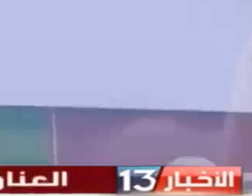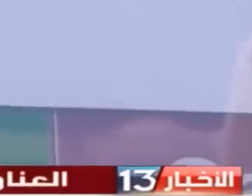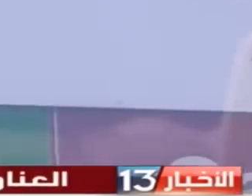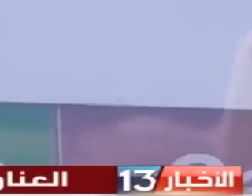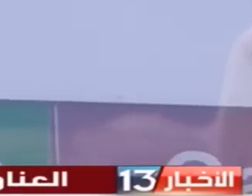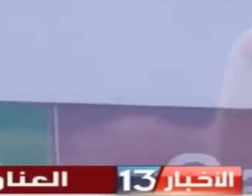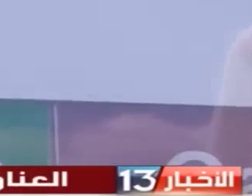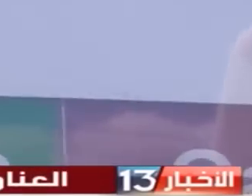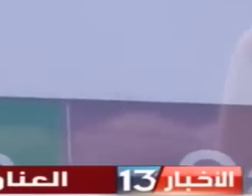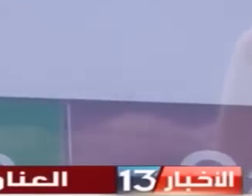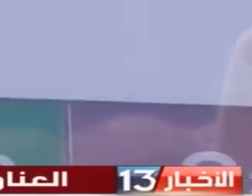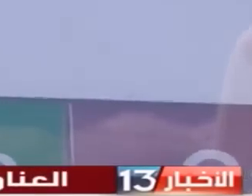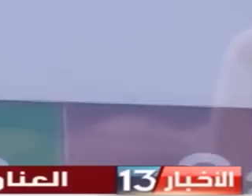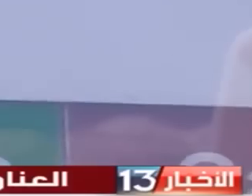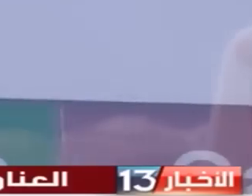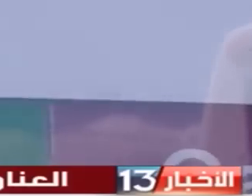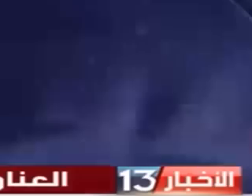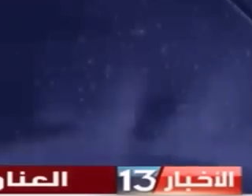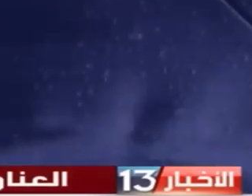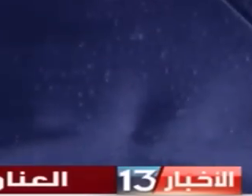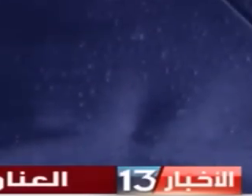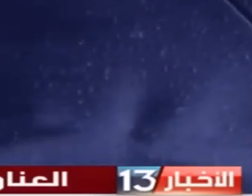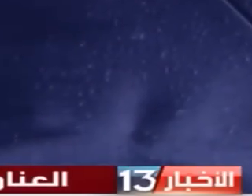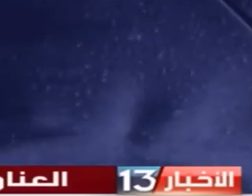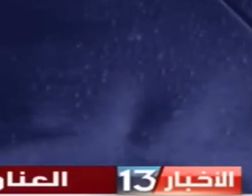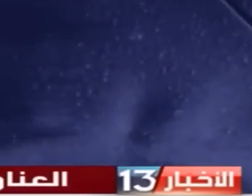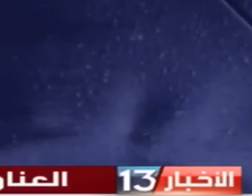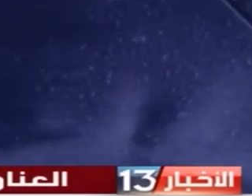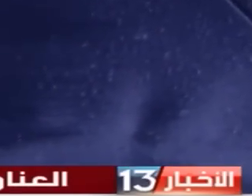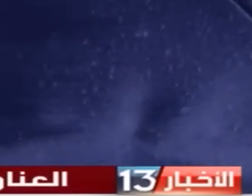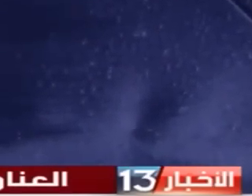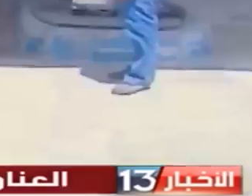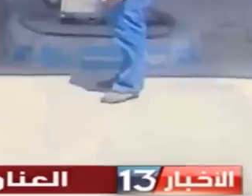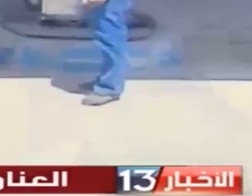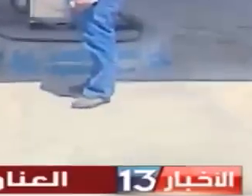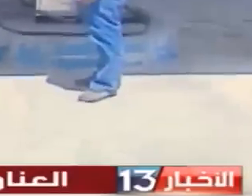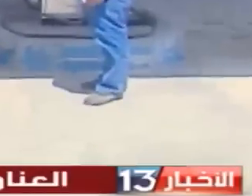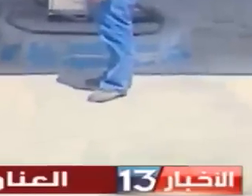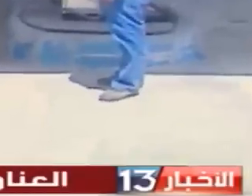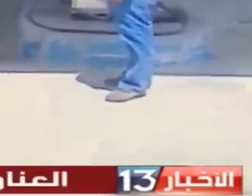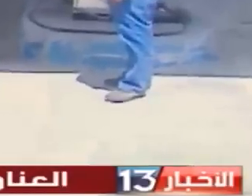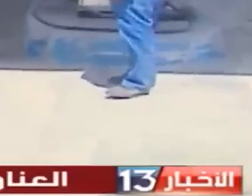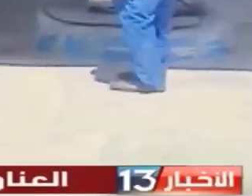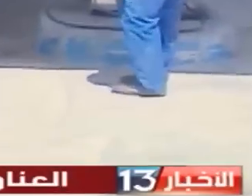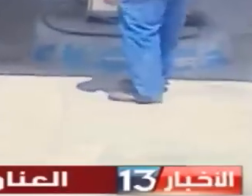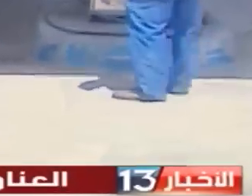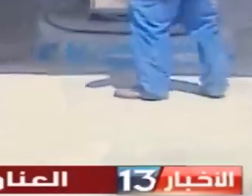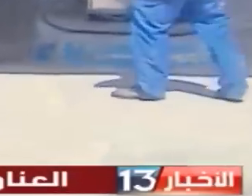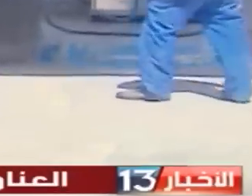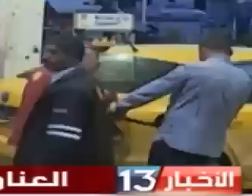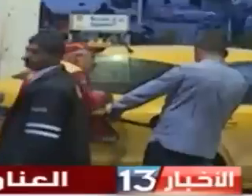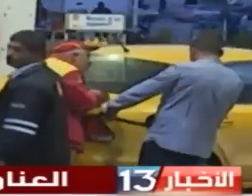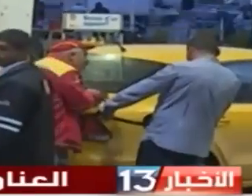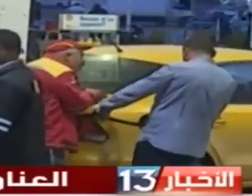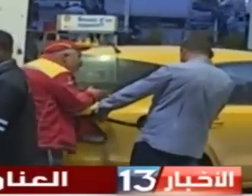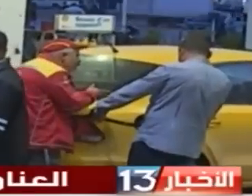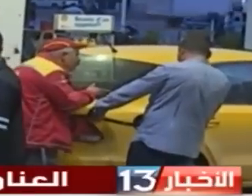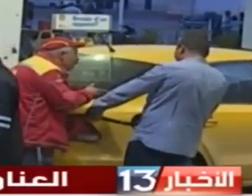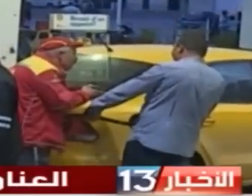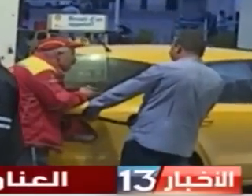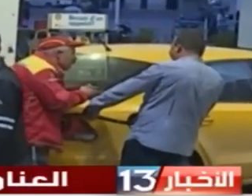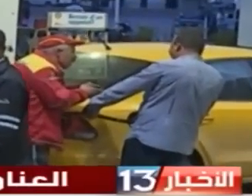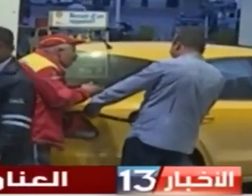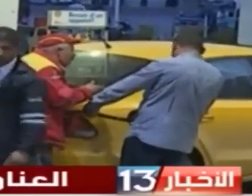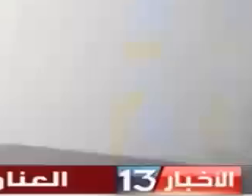محطه بيع التنظيم بالوقوف في نسق تدريجي والطبيب يؤكد ان المنظمه الش غيره ملتزمه بالاتفاق مضى بينها وبين